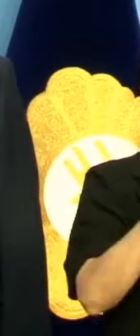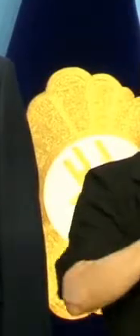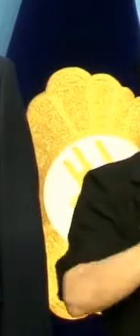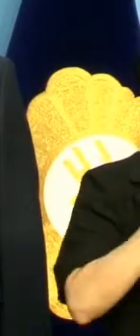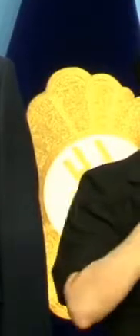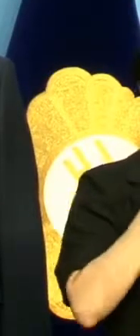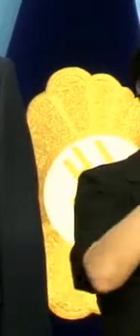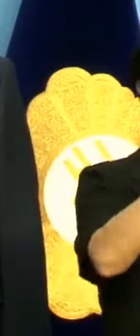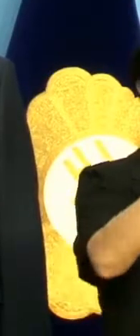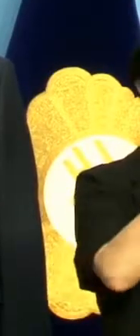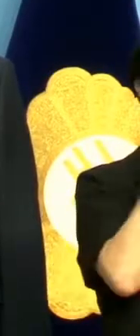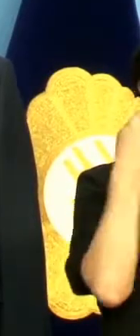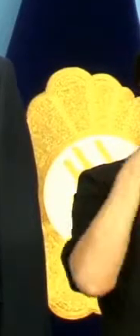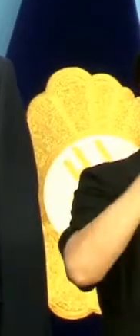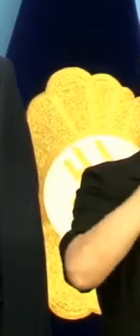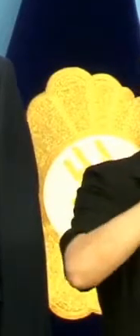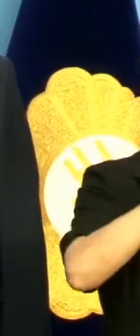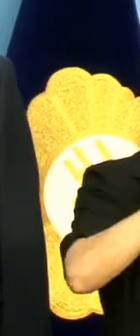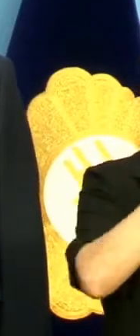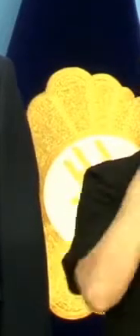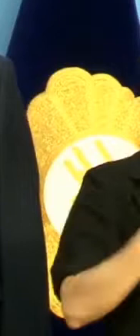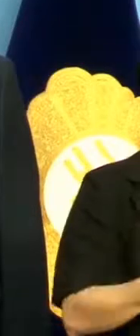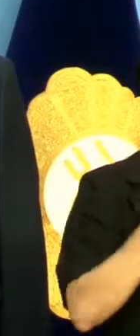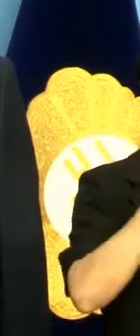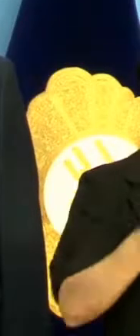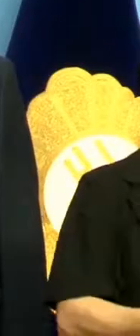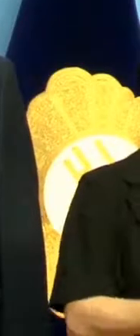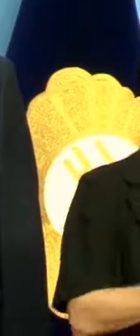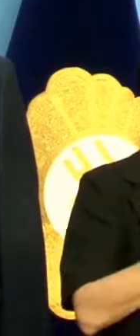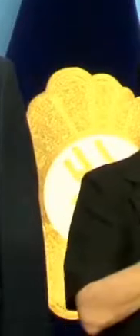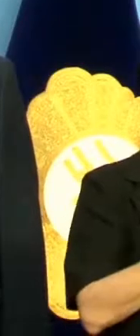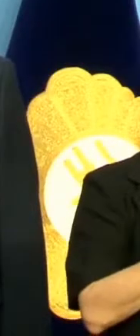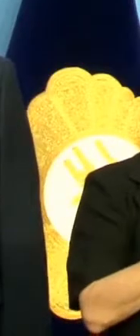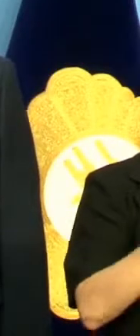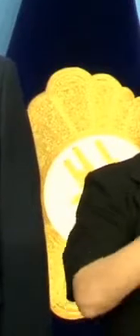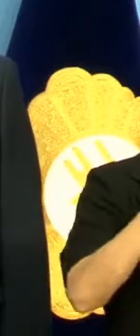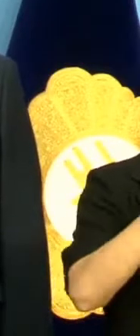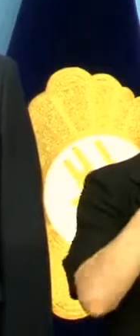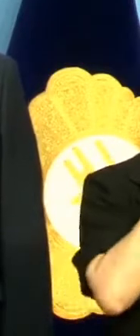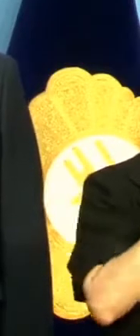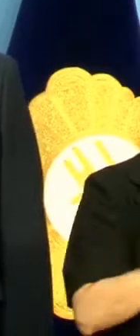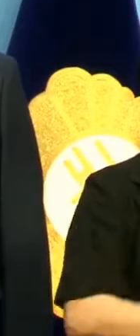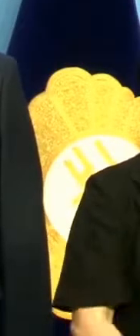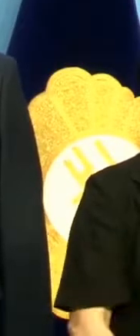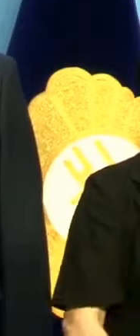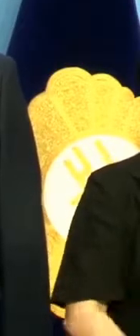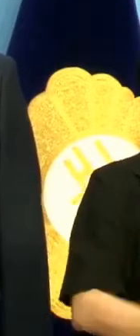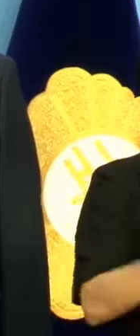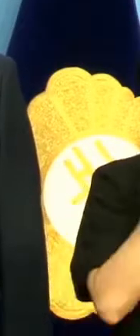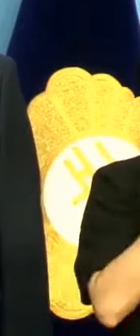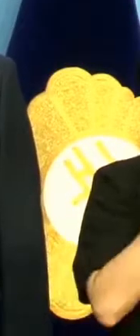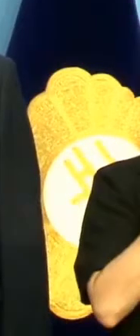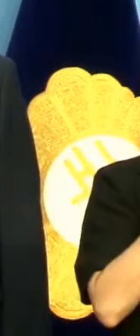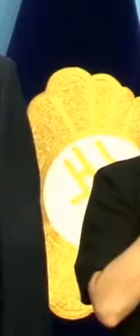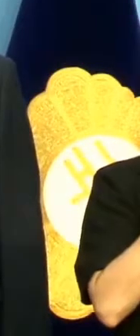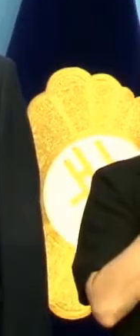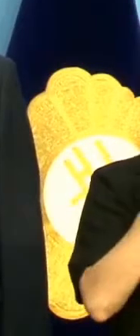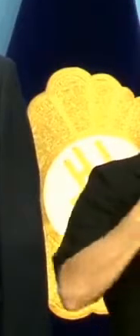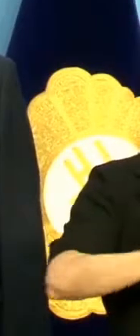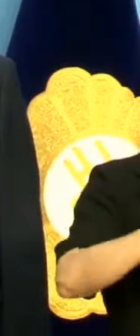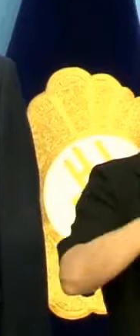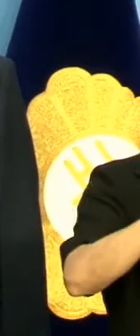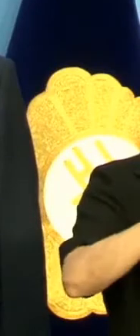해서 이스타항공 의 손실 이야기한 부분 게임 이에 해당합니다 네번째는 달 이